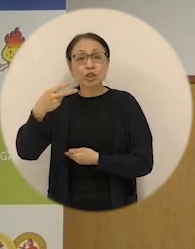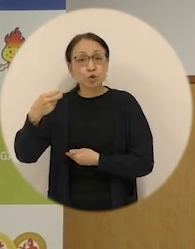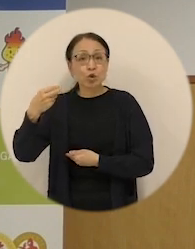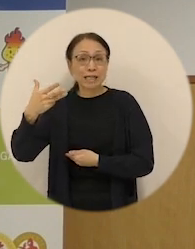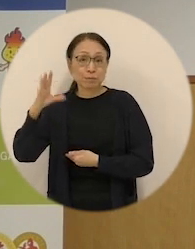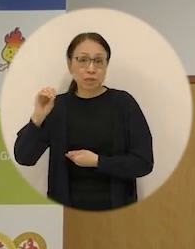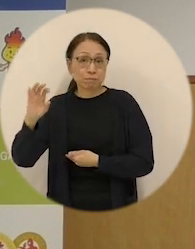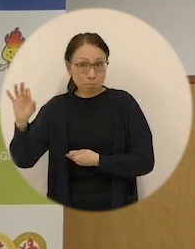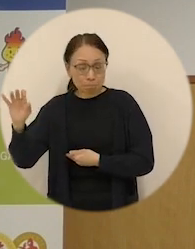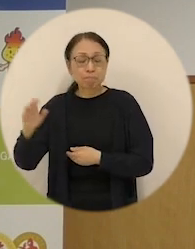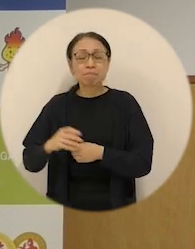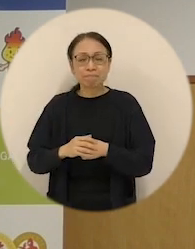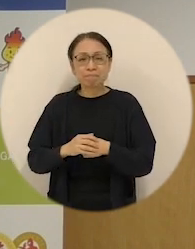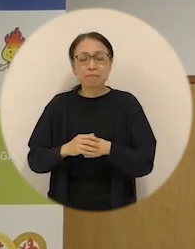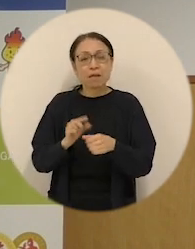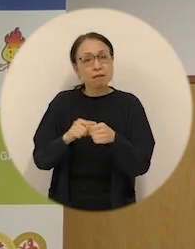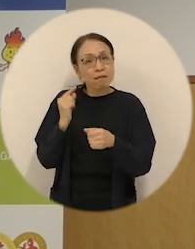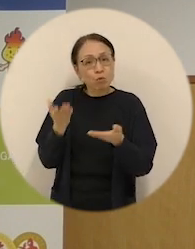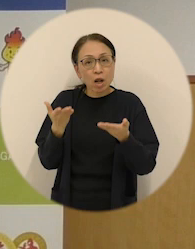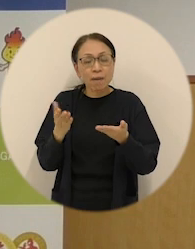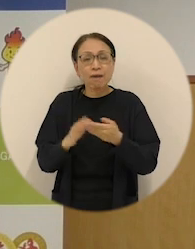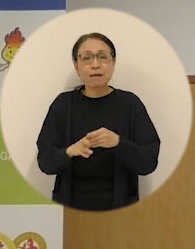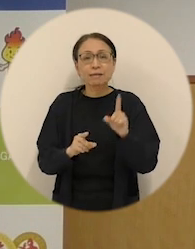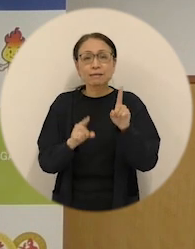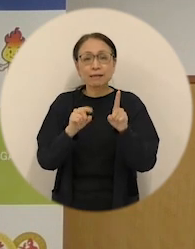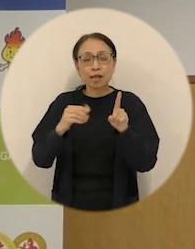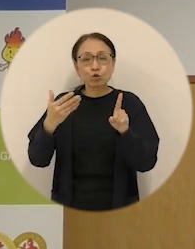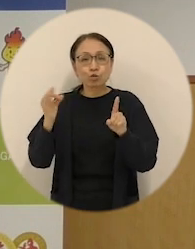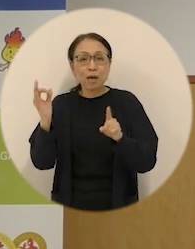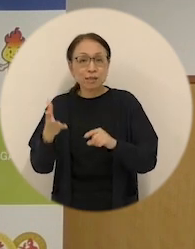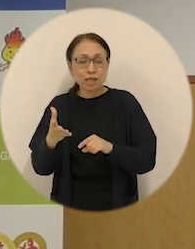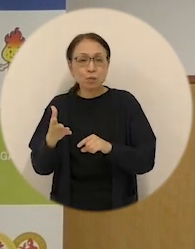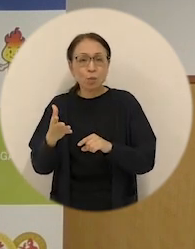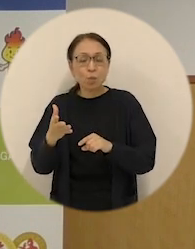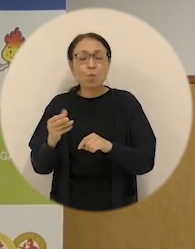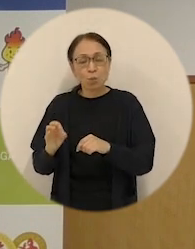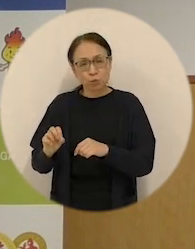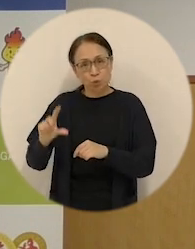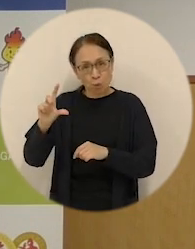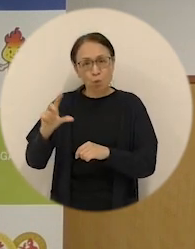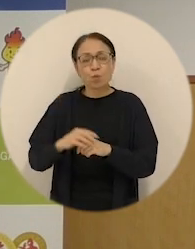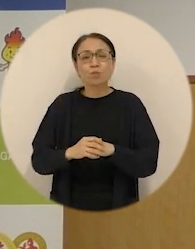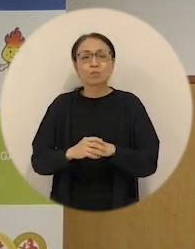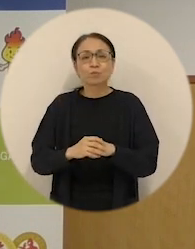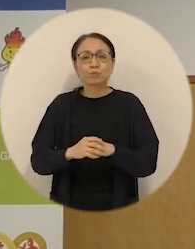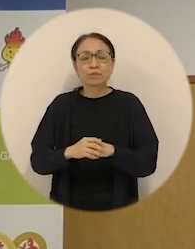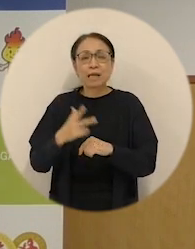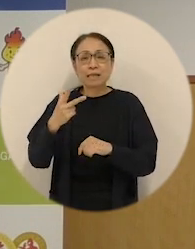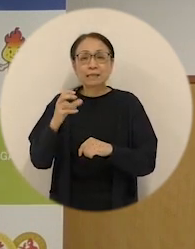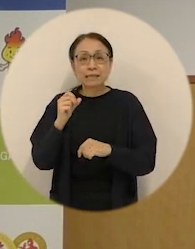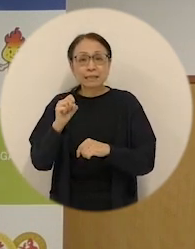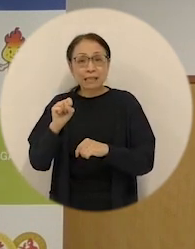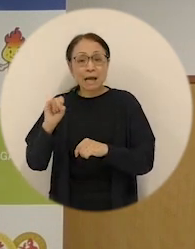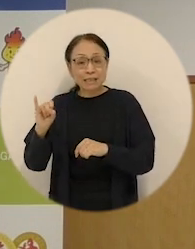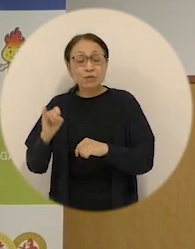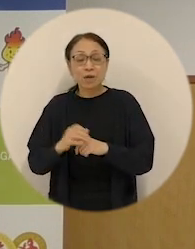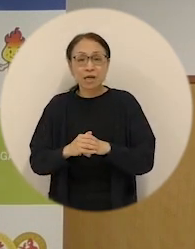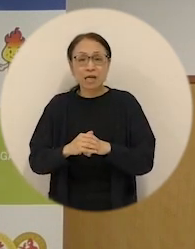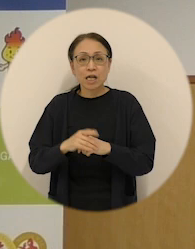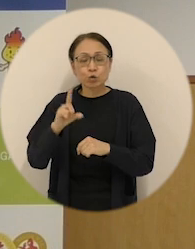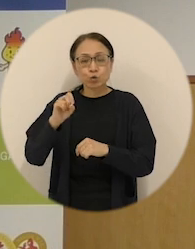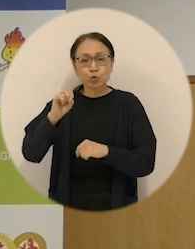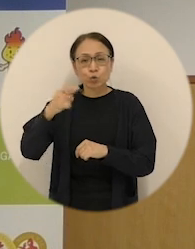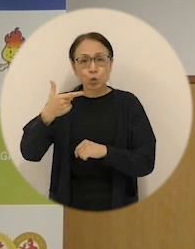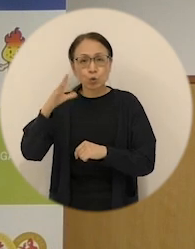円で、前年度に比べ 1.9% の増、市債は16